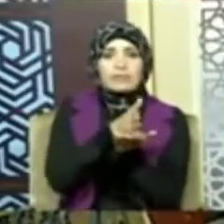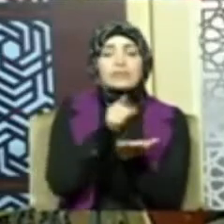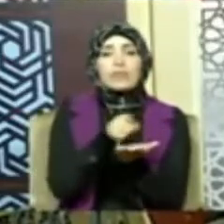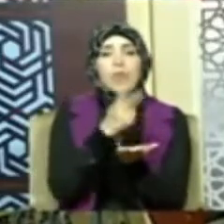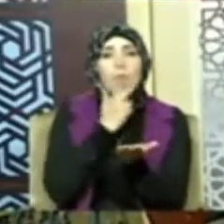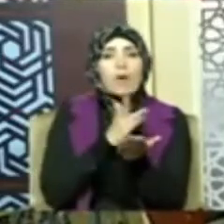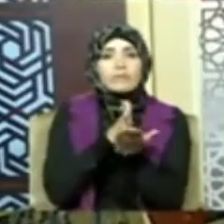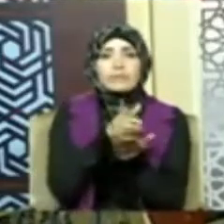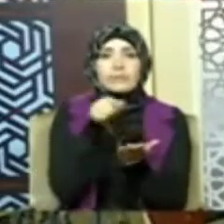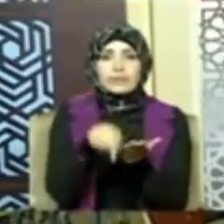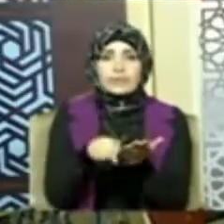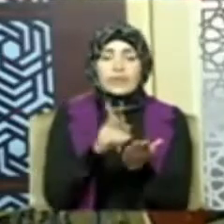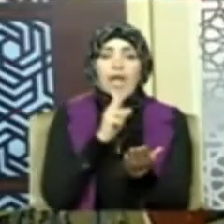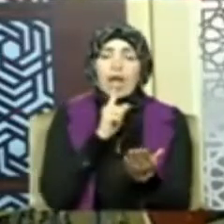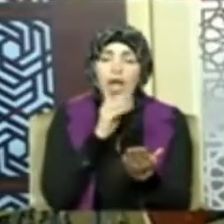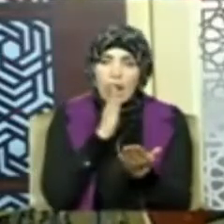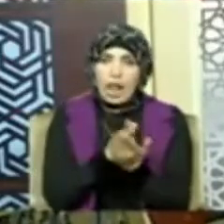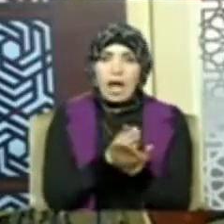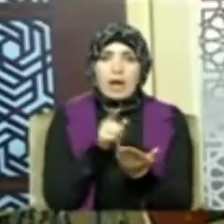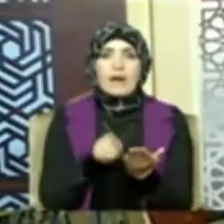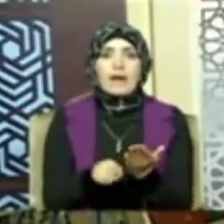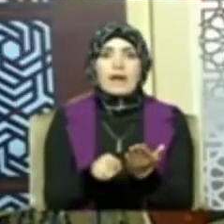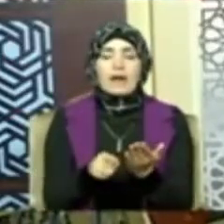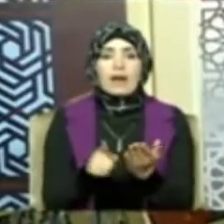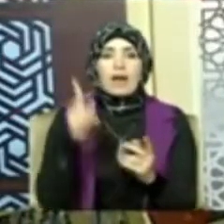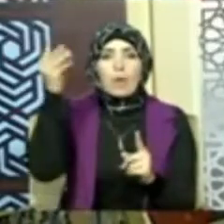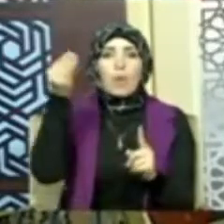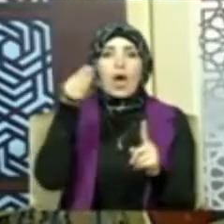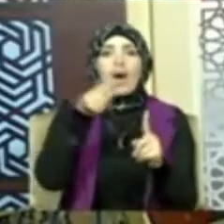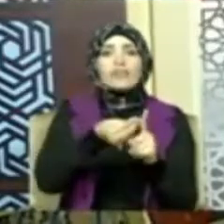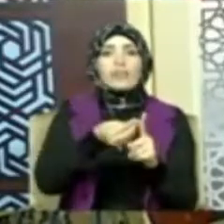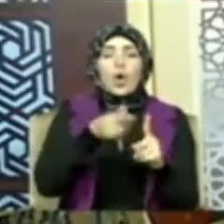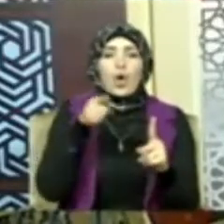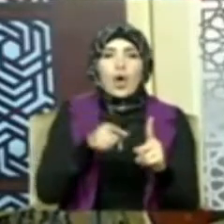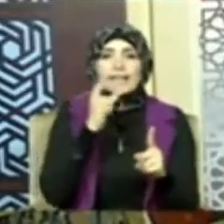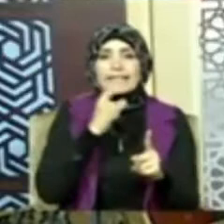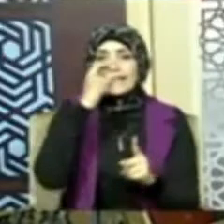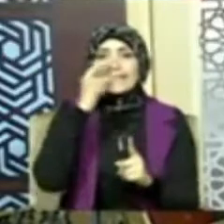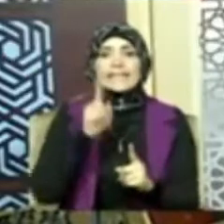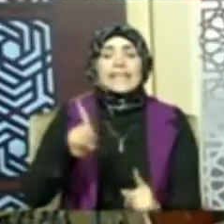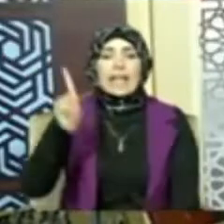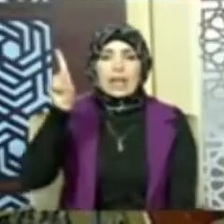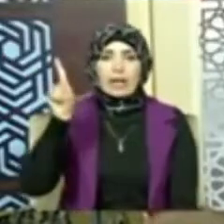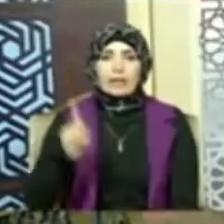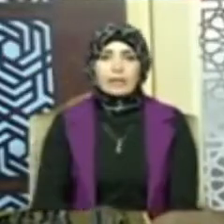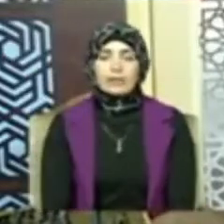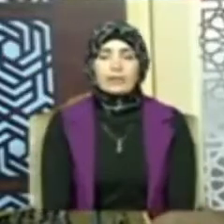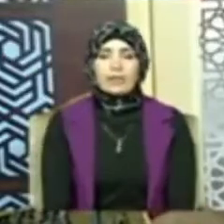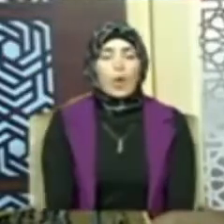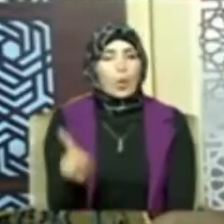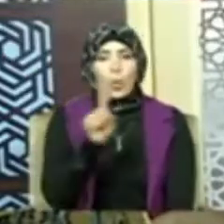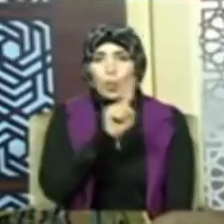التدين الحقيقي عطاء لدين